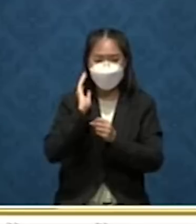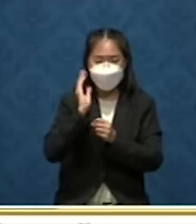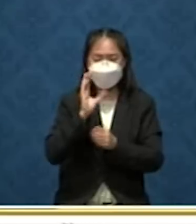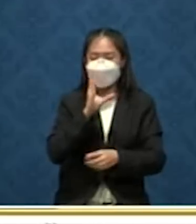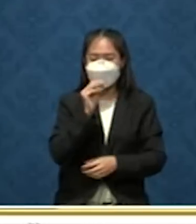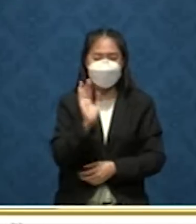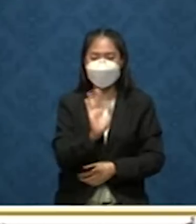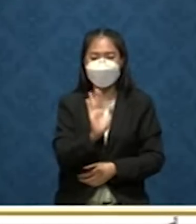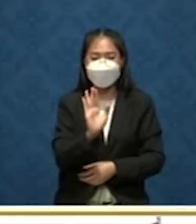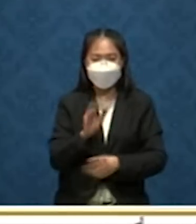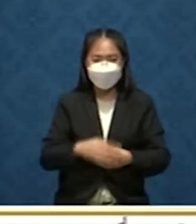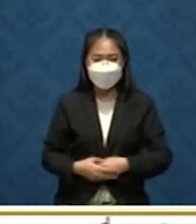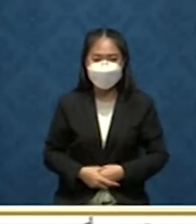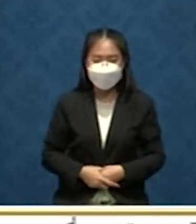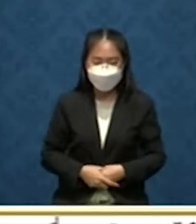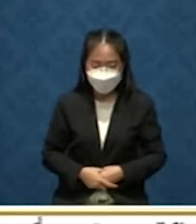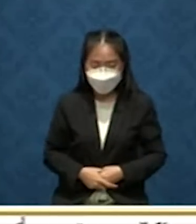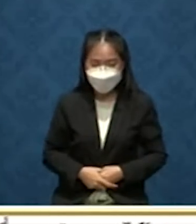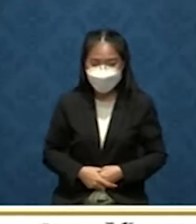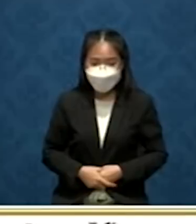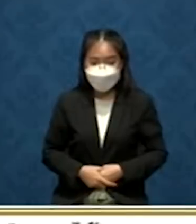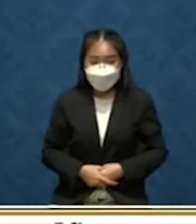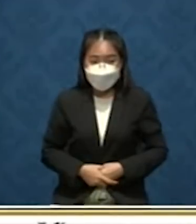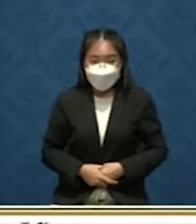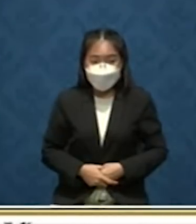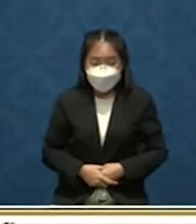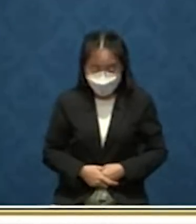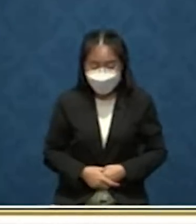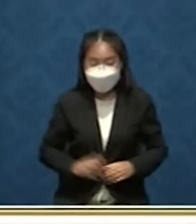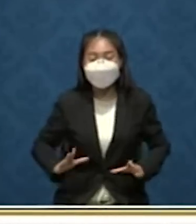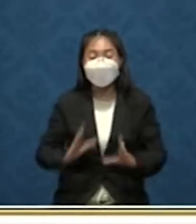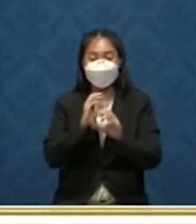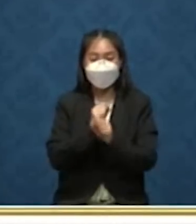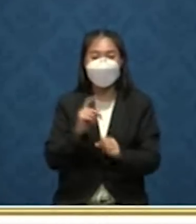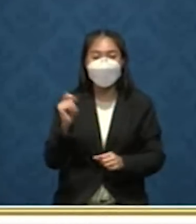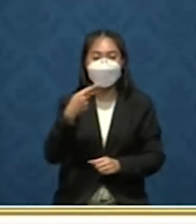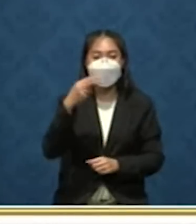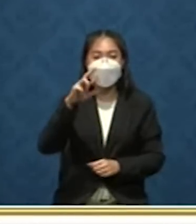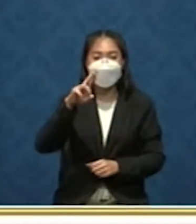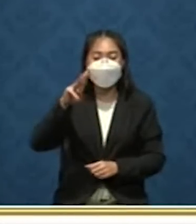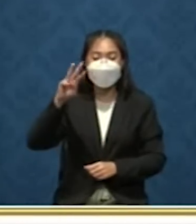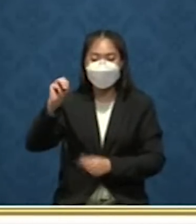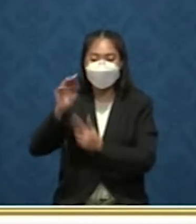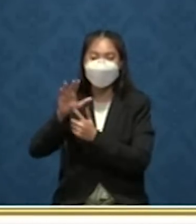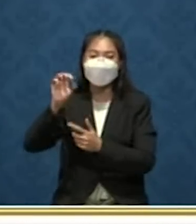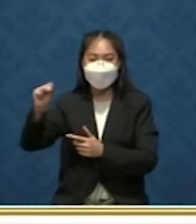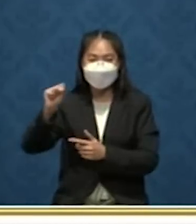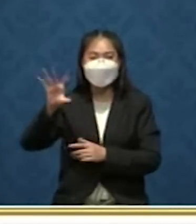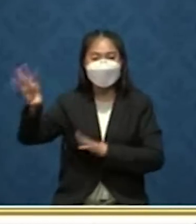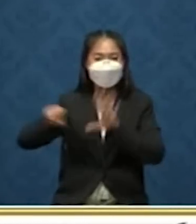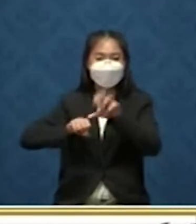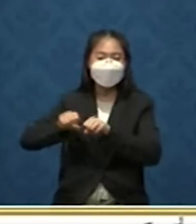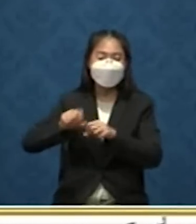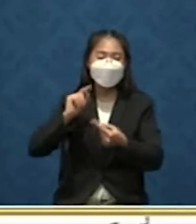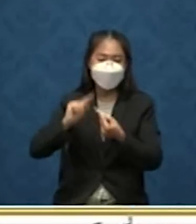ับ...ได้คร ชปธานครัเอาเป็ว่า...คุณธรรนัศมีบทบาจ ในการดึง จีร้เท่าหอ